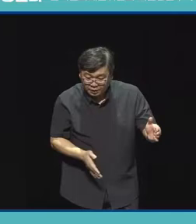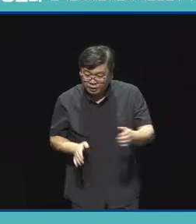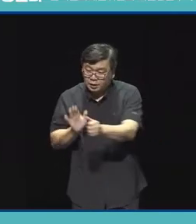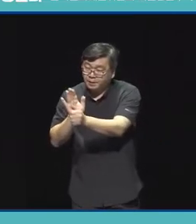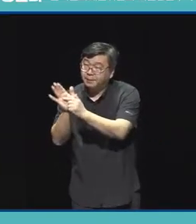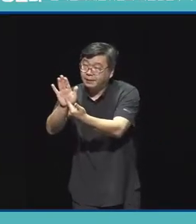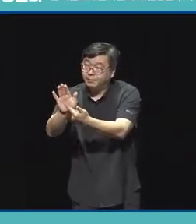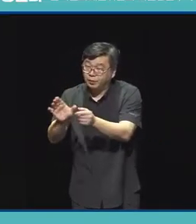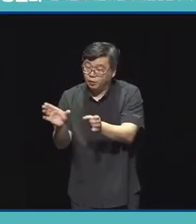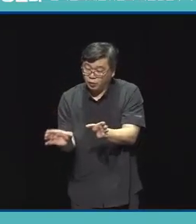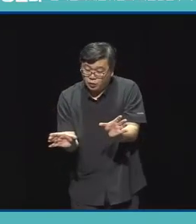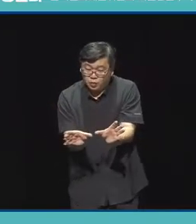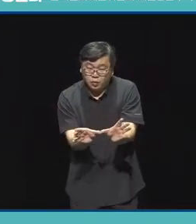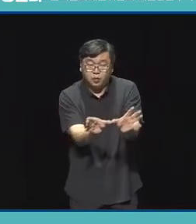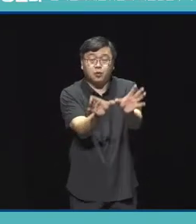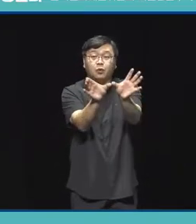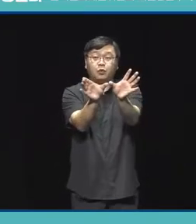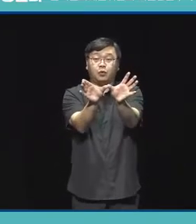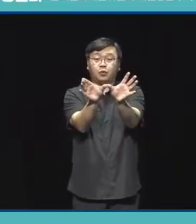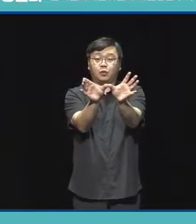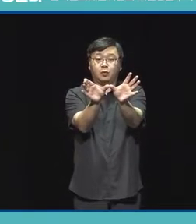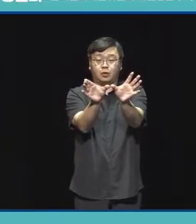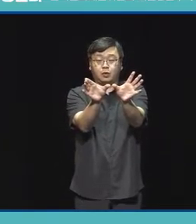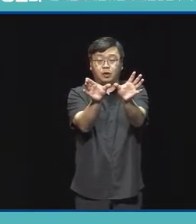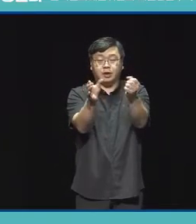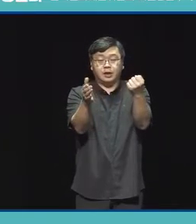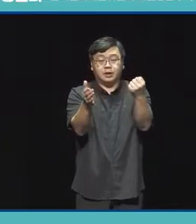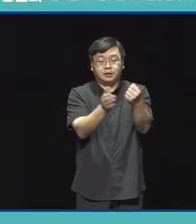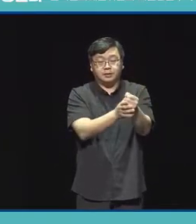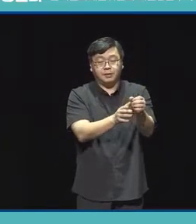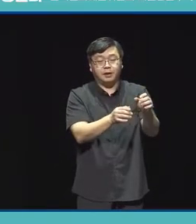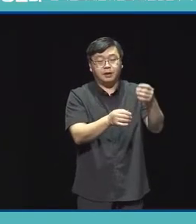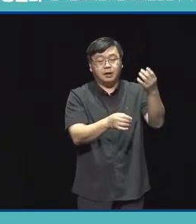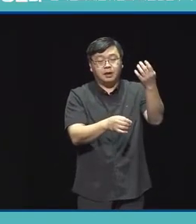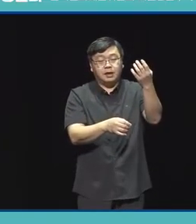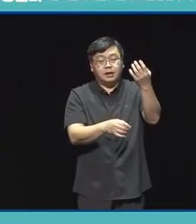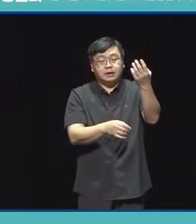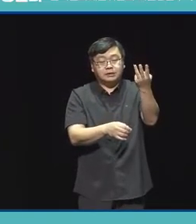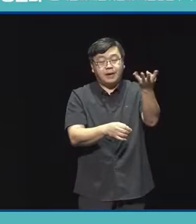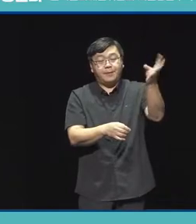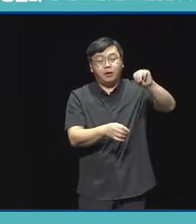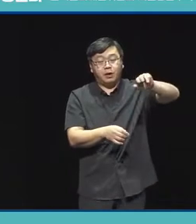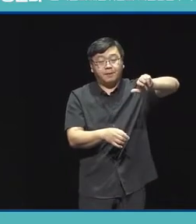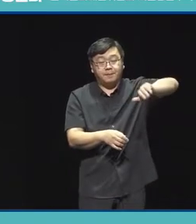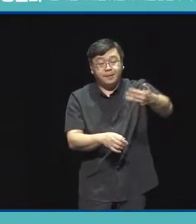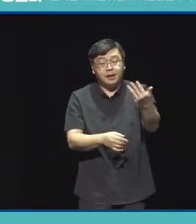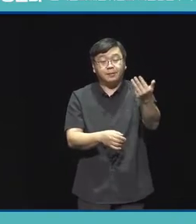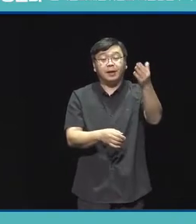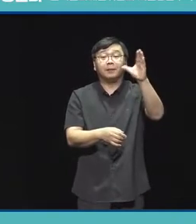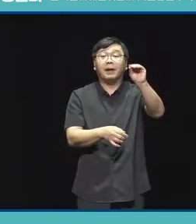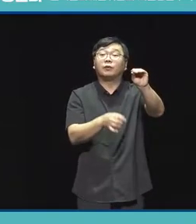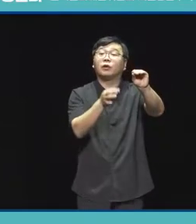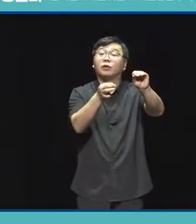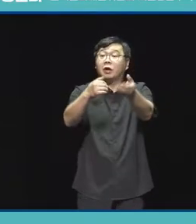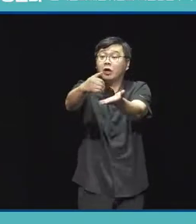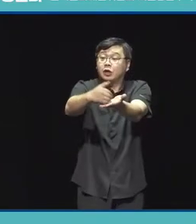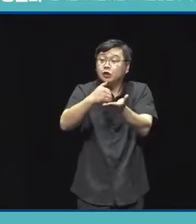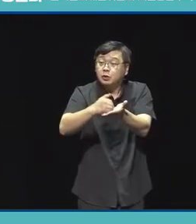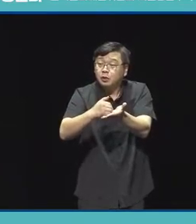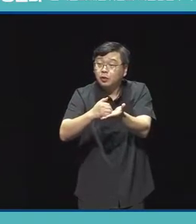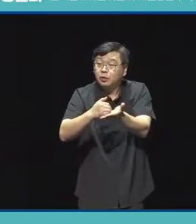때문에 지금 이제 보여드리고 있는 총그 사업비 3억 800만 원은 지원 신청 규모에 따라서 변동이 가능하다는